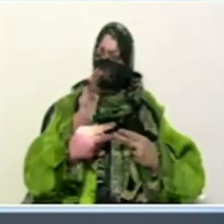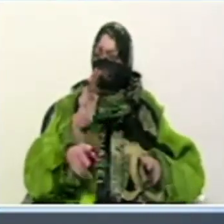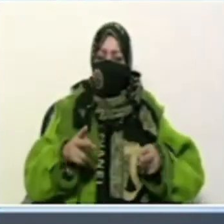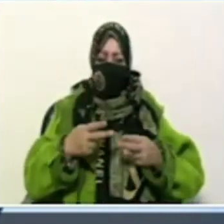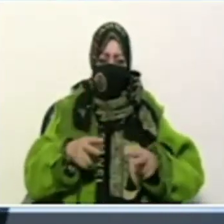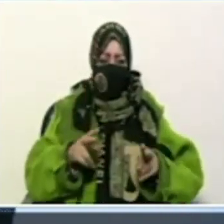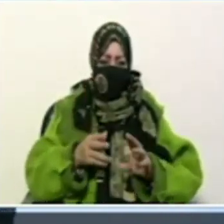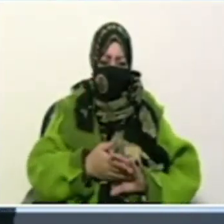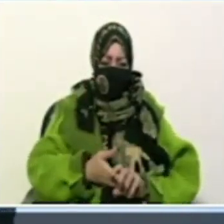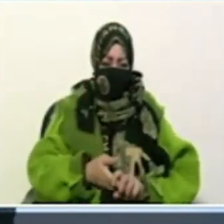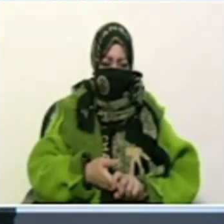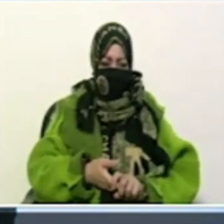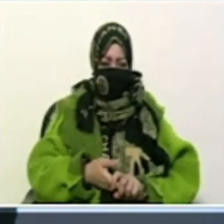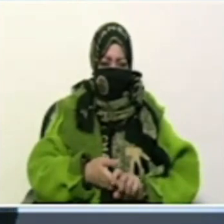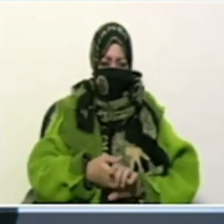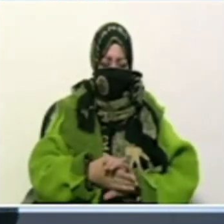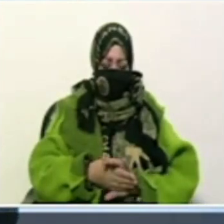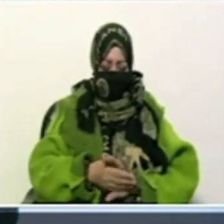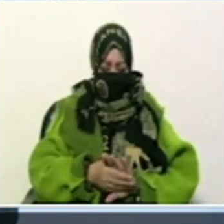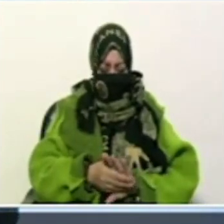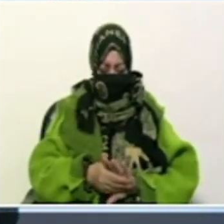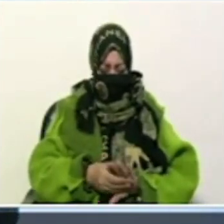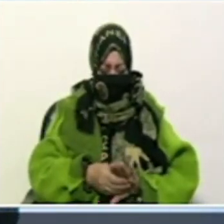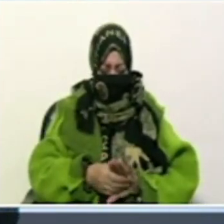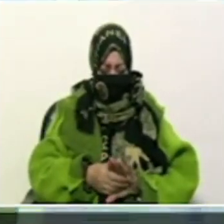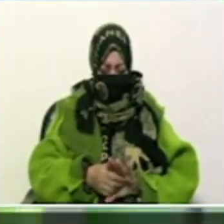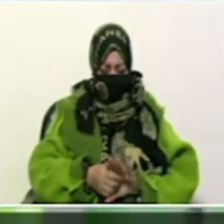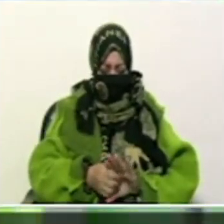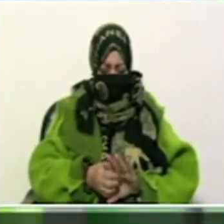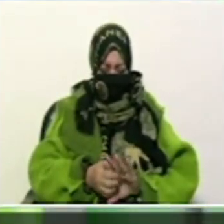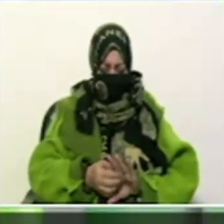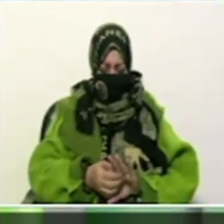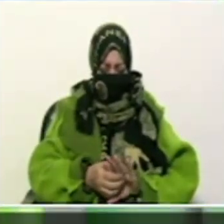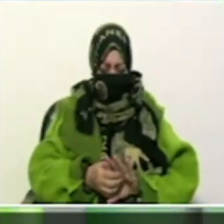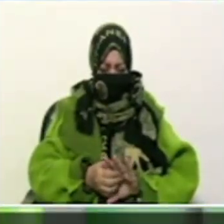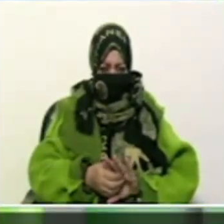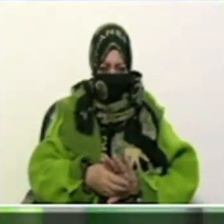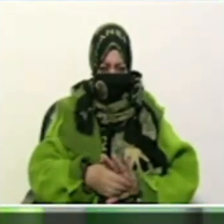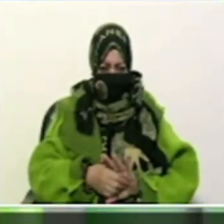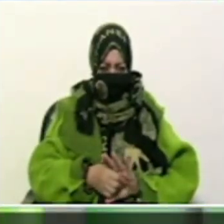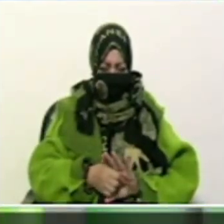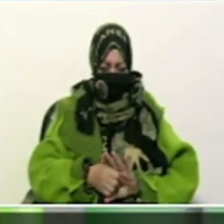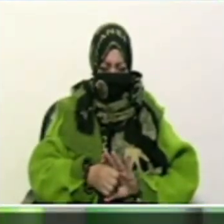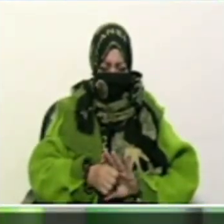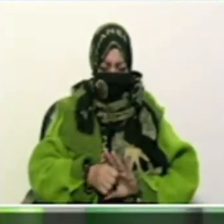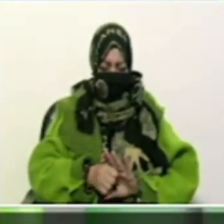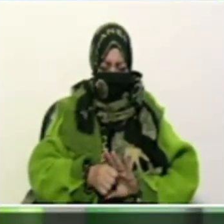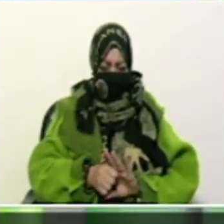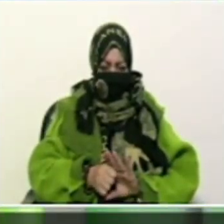مع المتصل، تفضل المسألة. الأخت ندى أهلا وسهلا بك، أخت ندى من جنزور،